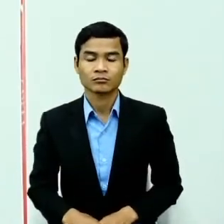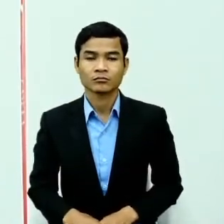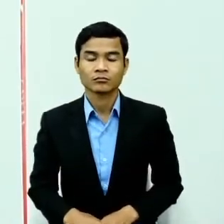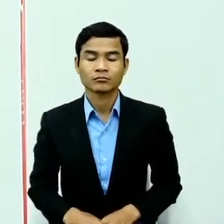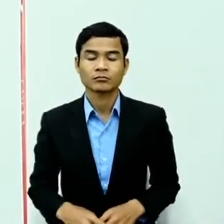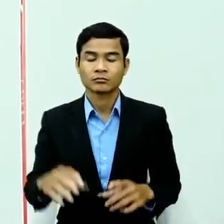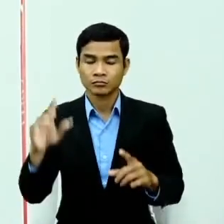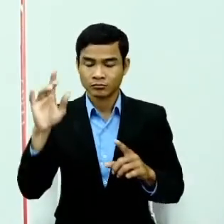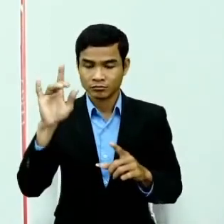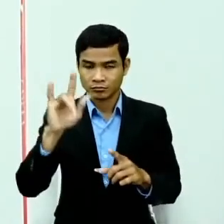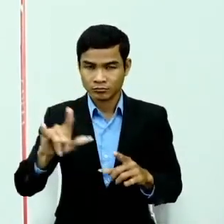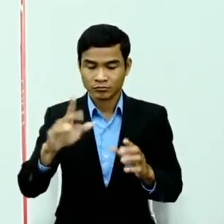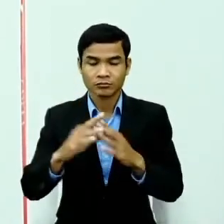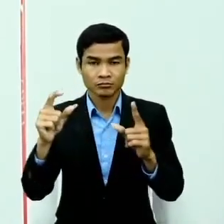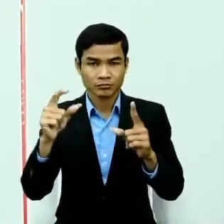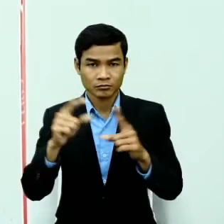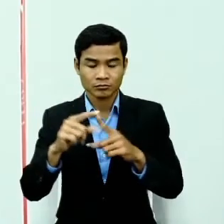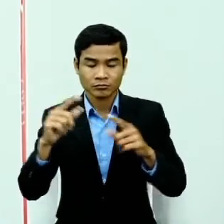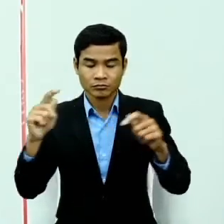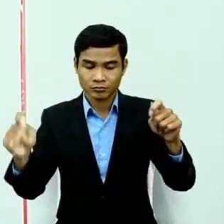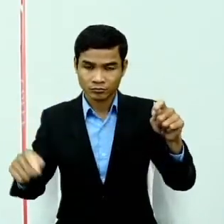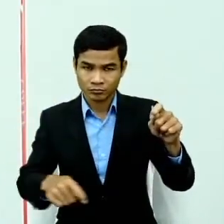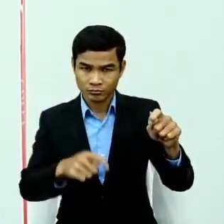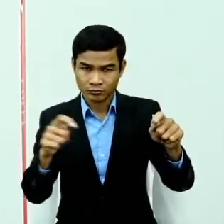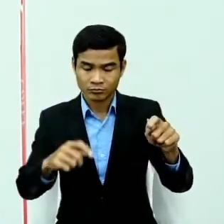đòi pra bia cà chà này cổ tục bia lại con